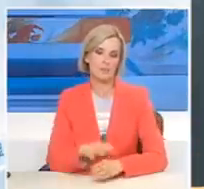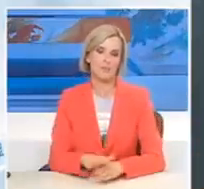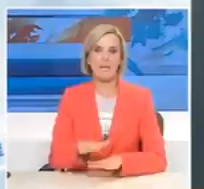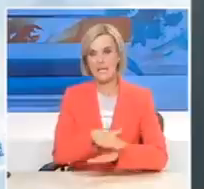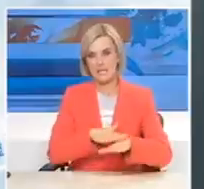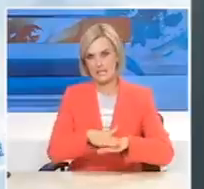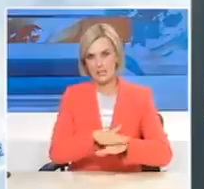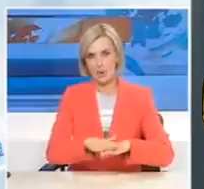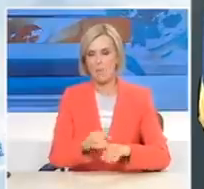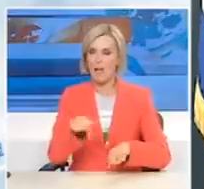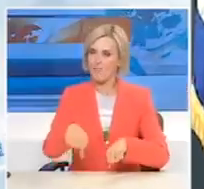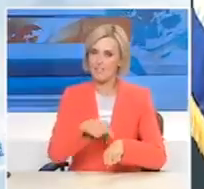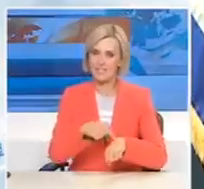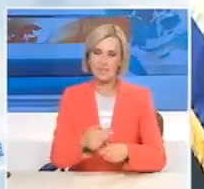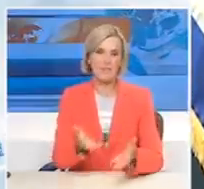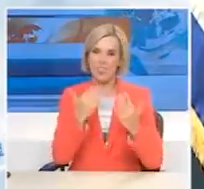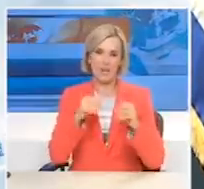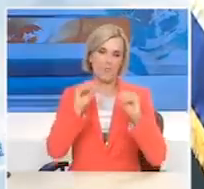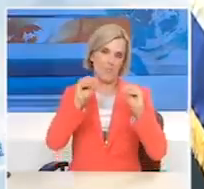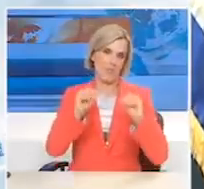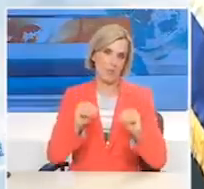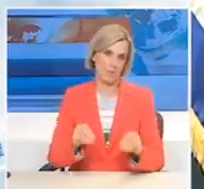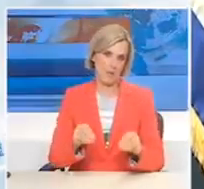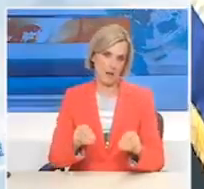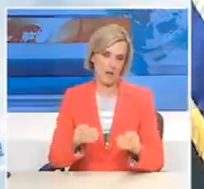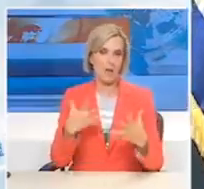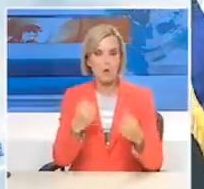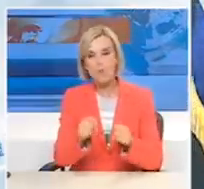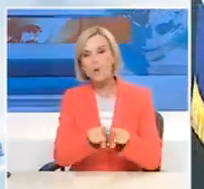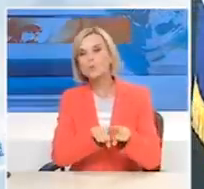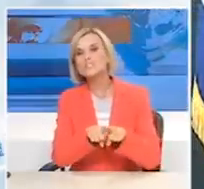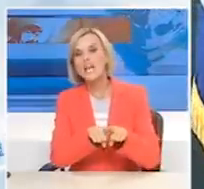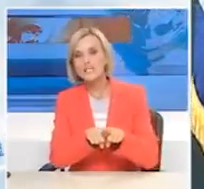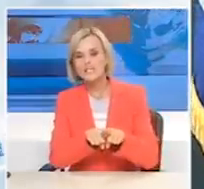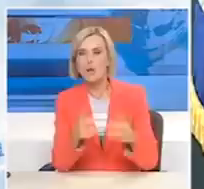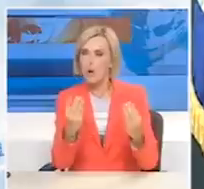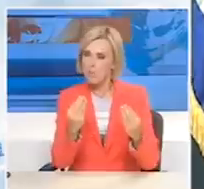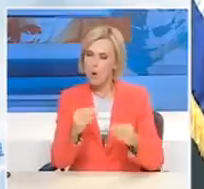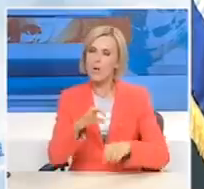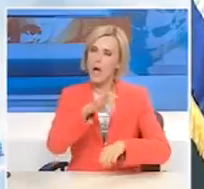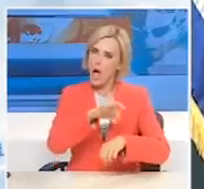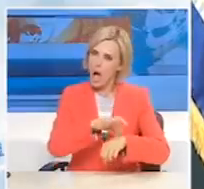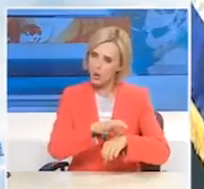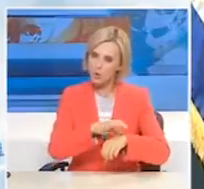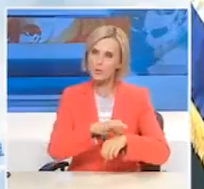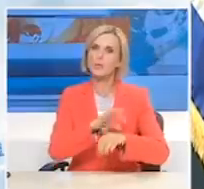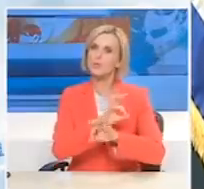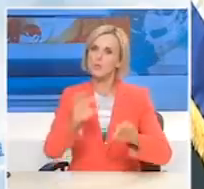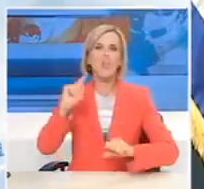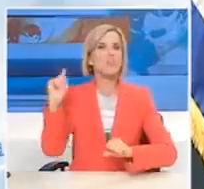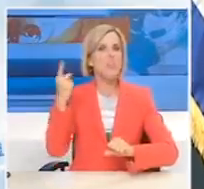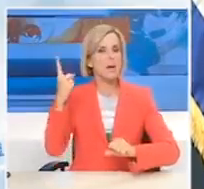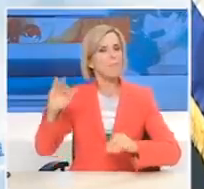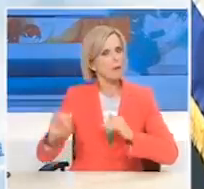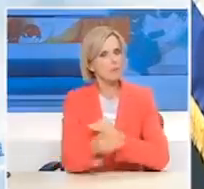Δεν έχουμε δεδομένα συστηματικά τα οποία αναφορούν τους ανθρώπους που ανέρωσαν σχετικά με τις επιπλοκές τους. Υπάρχουν σε